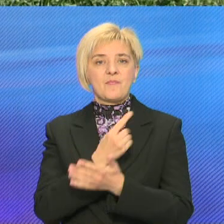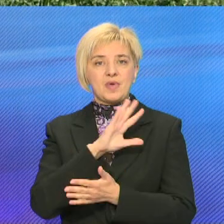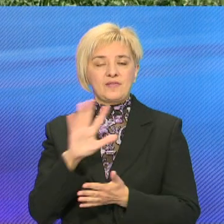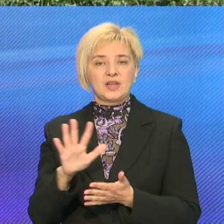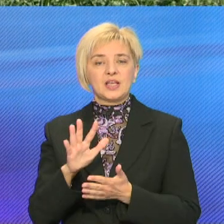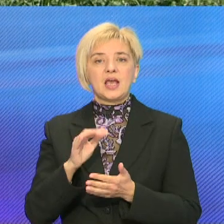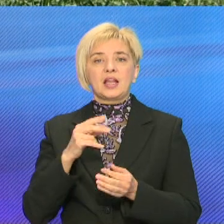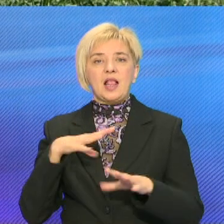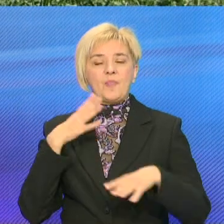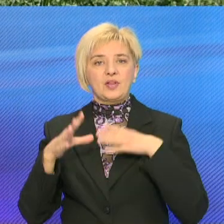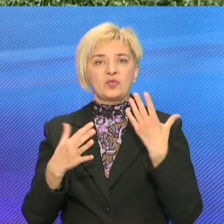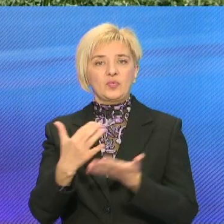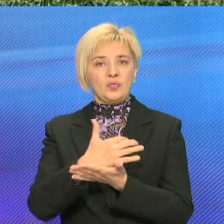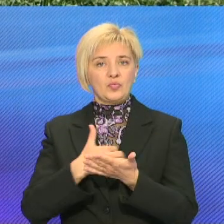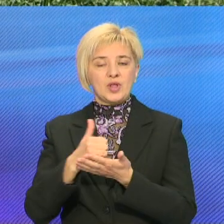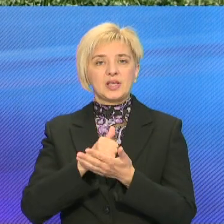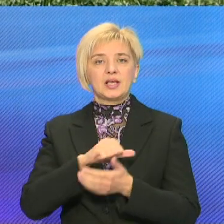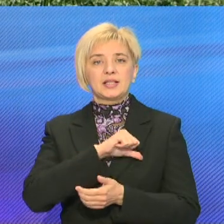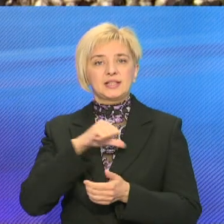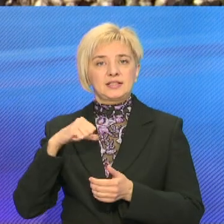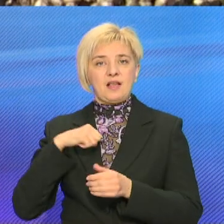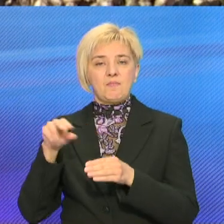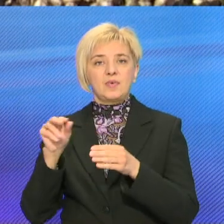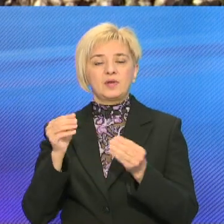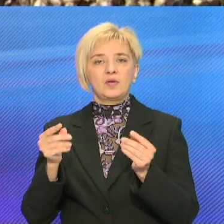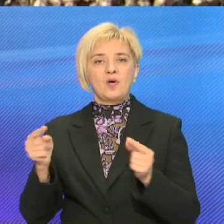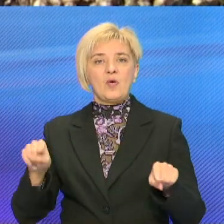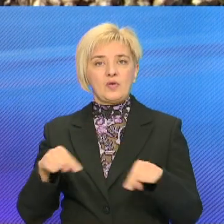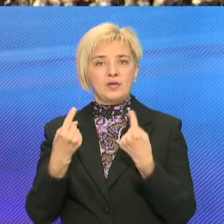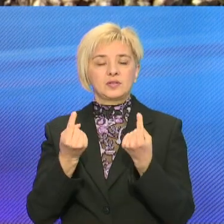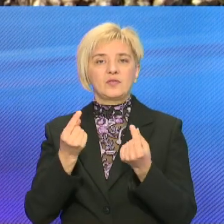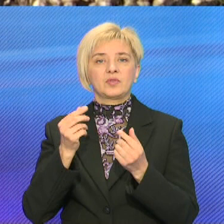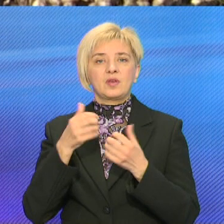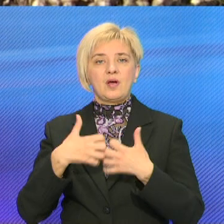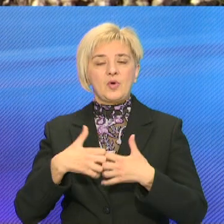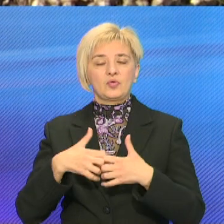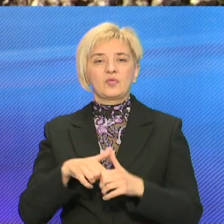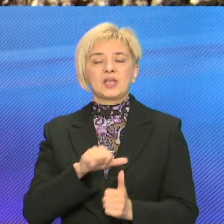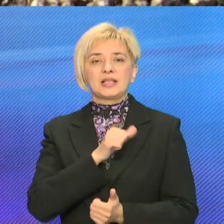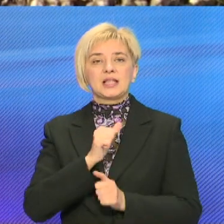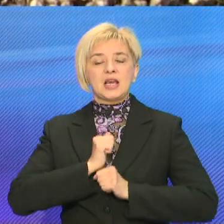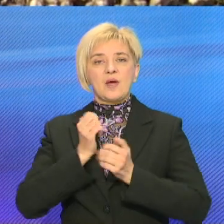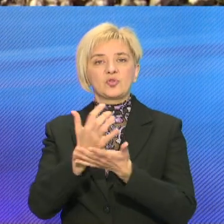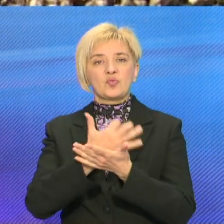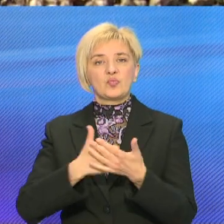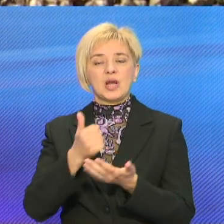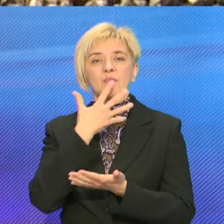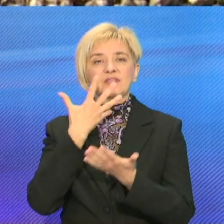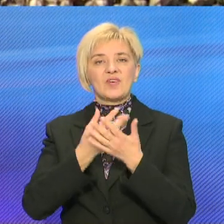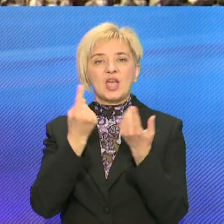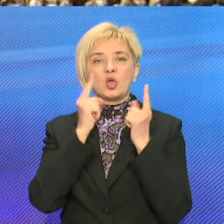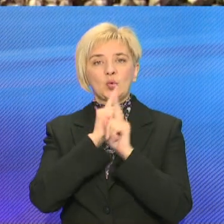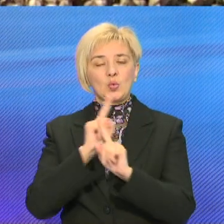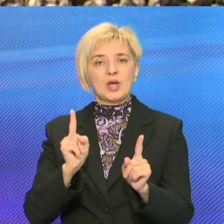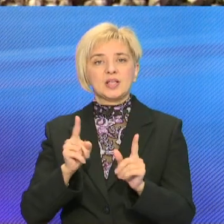кажа камбайнер, тэхніку наладжаў асабліва старанна. Стараемся, убираем свои нюансы, подготавливаем как-то